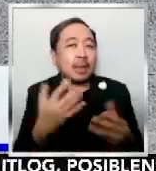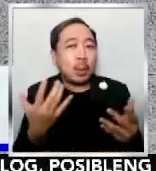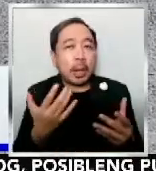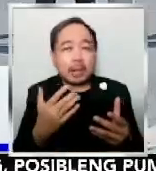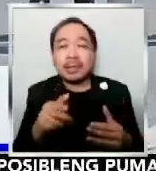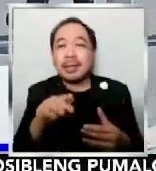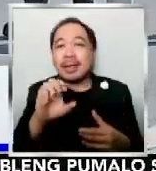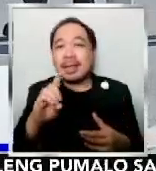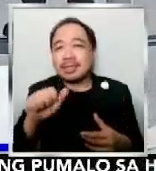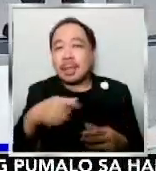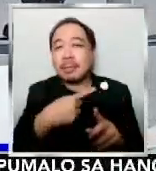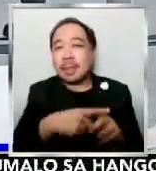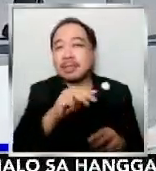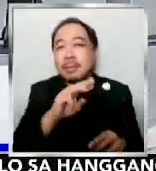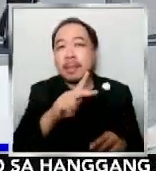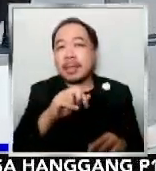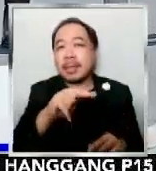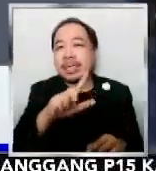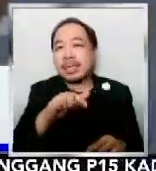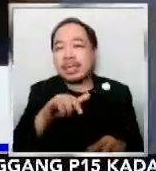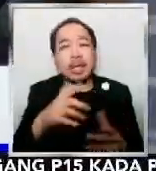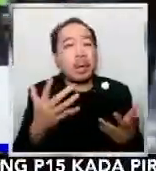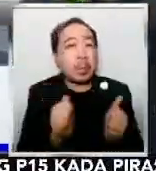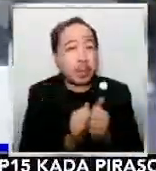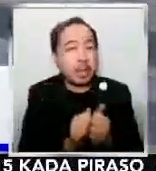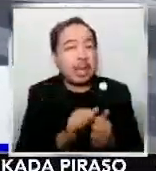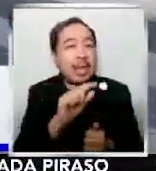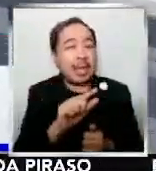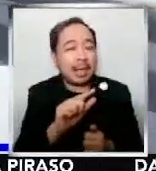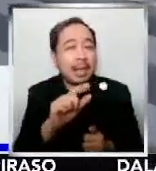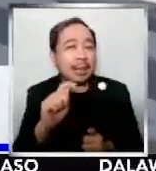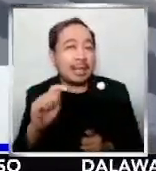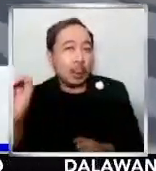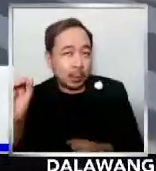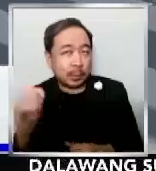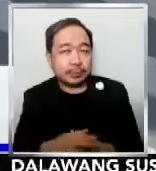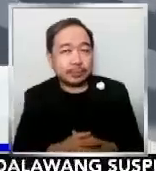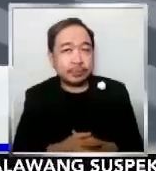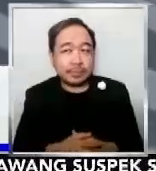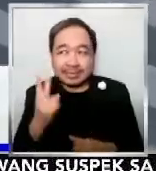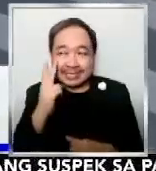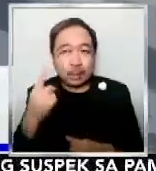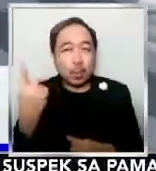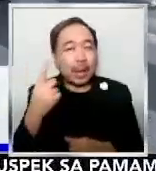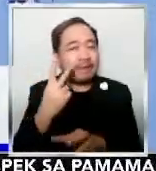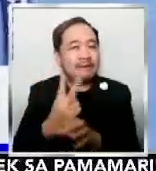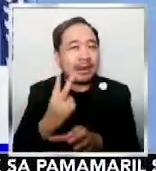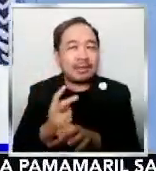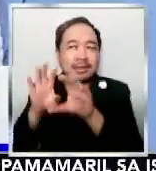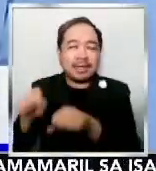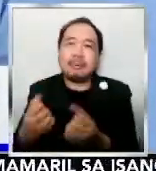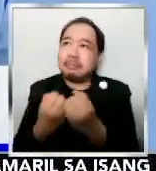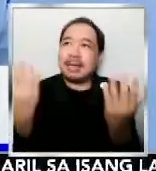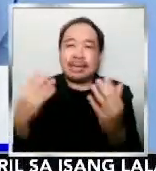sa Makati kanina ang mga taga Land Transportation Office. Unang nasampulan ang van na ito na tadtad ng blinkers.